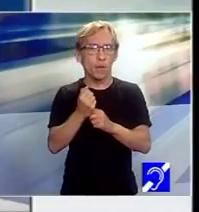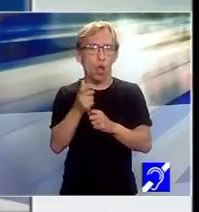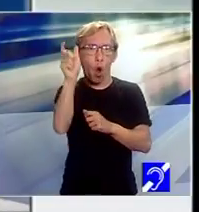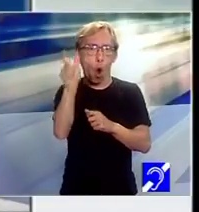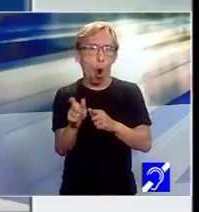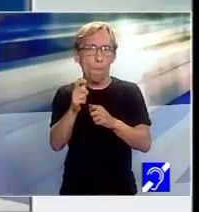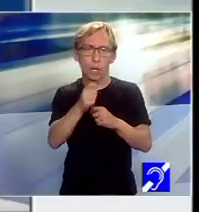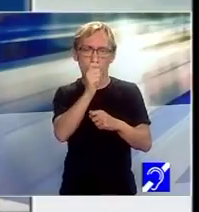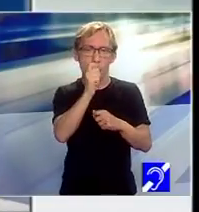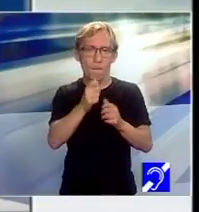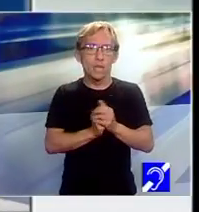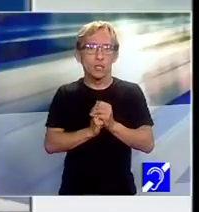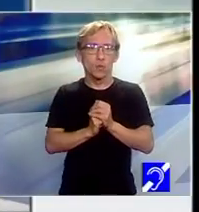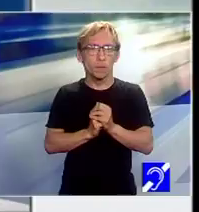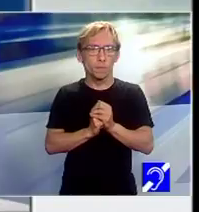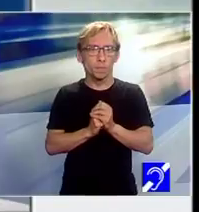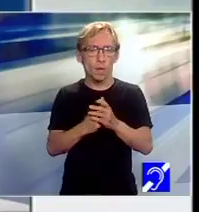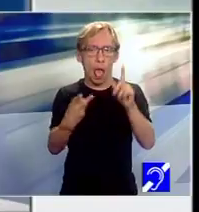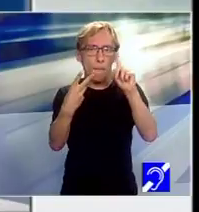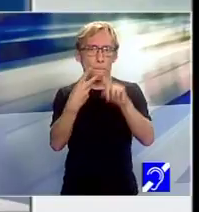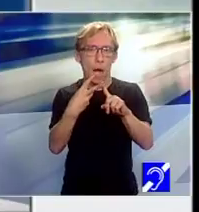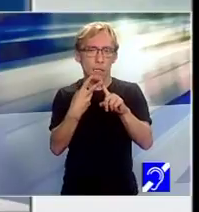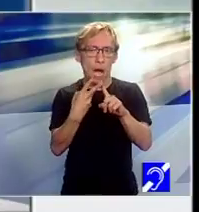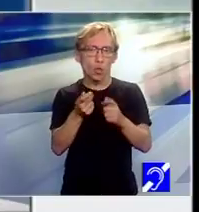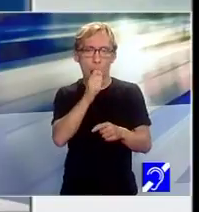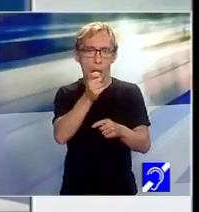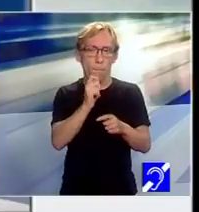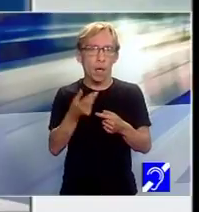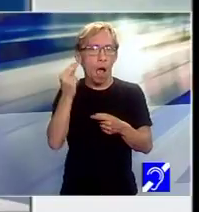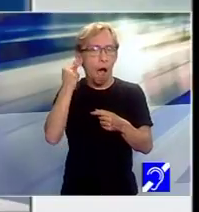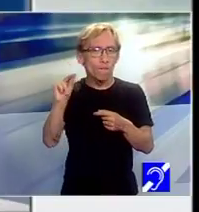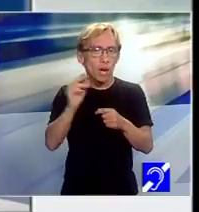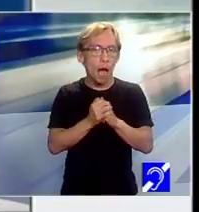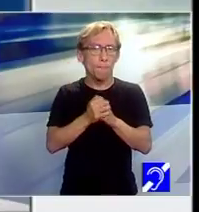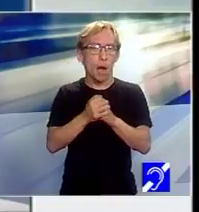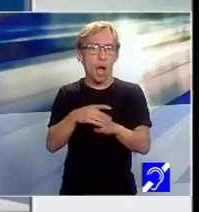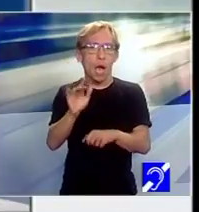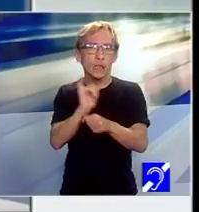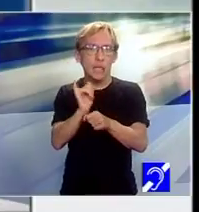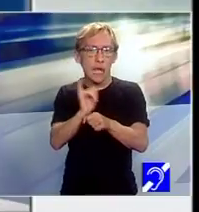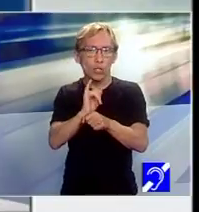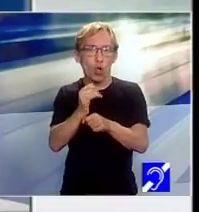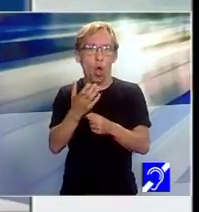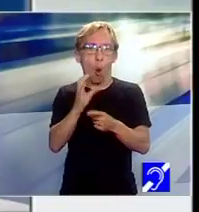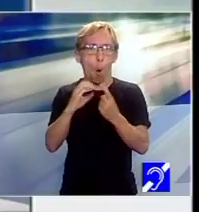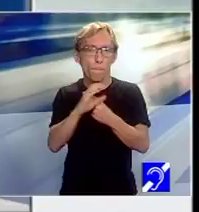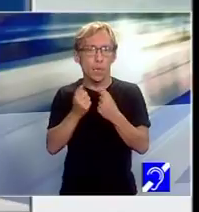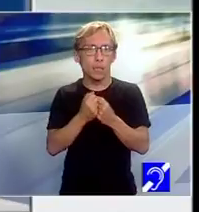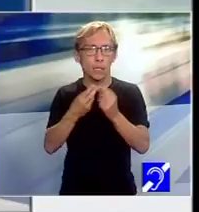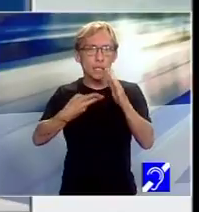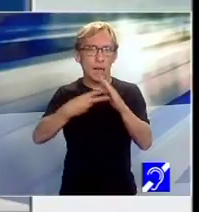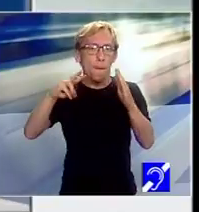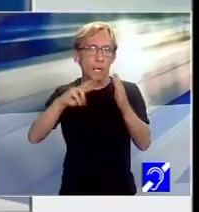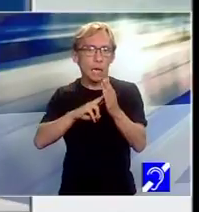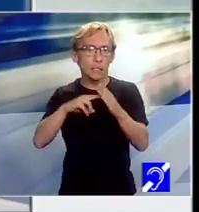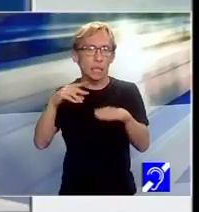televiziune, Virgil Ianțu. În partea a doua emisiunii de azi aflăm de la directorul Operei Naționale Române din Cluj ce ne pregătesc